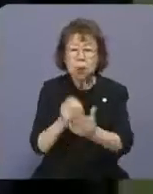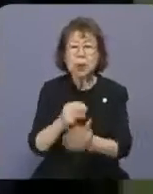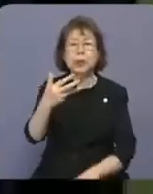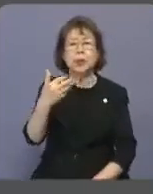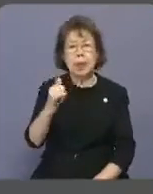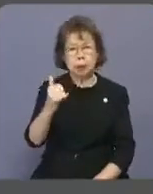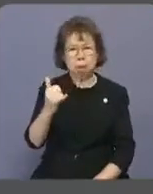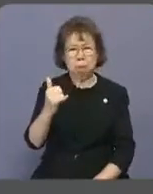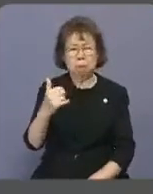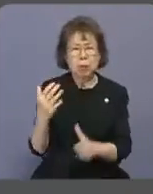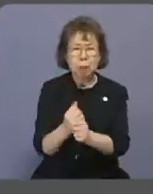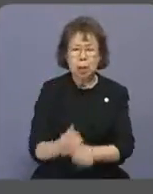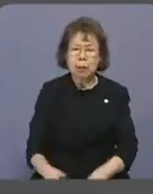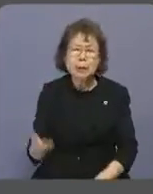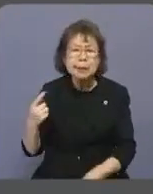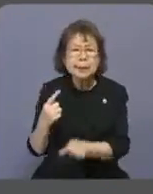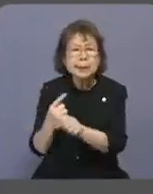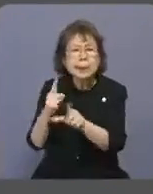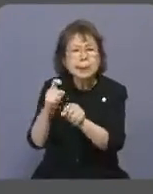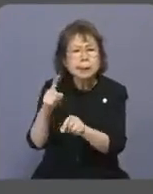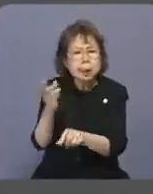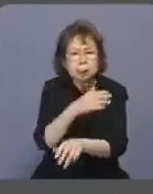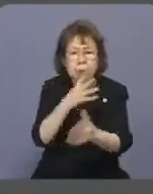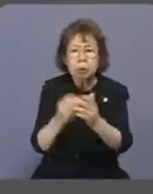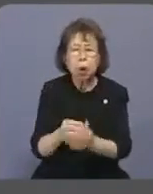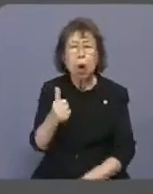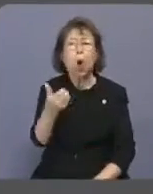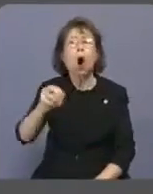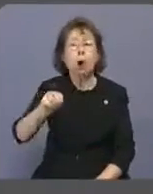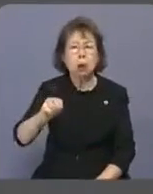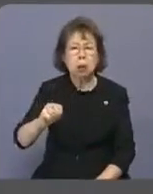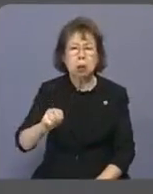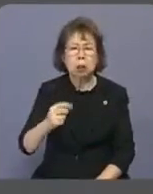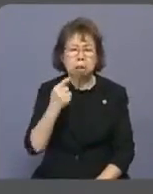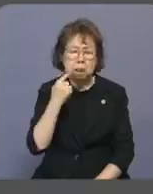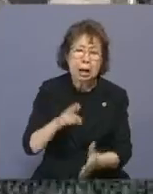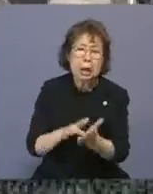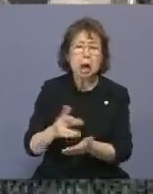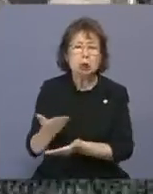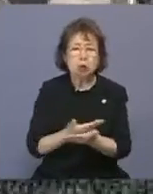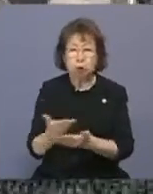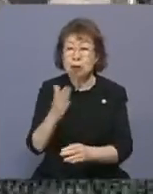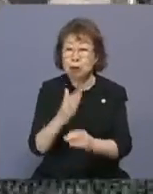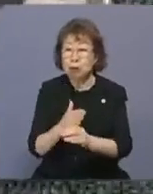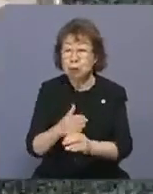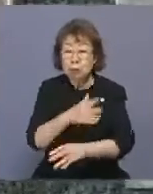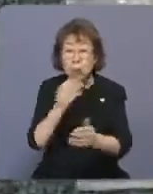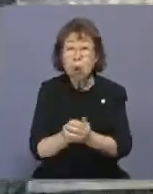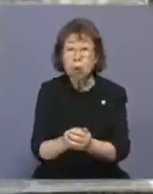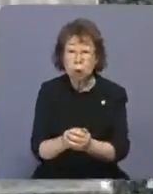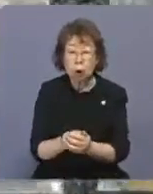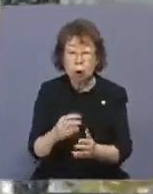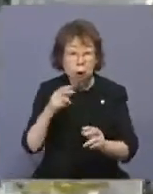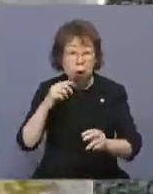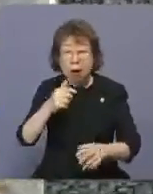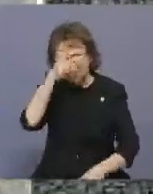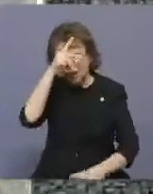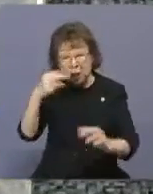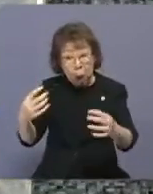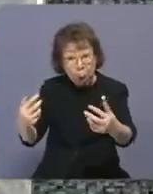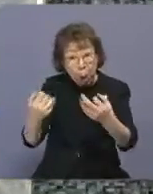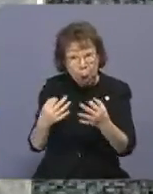8명. 지난해 11월부터 최근까지 5억 원 상당의 마약을 유통시켰는데 대금 결제는 수사기관의 추적이